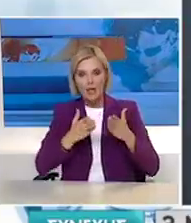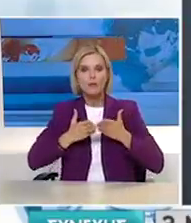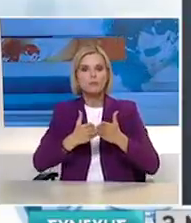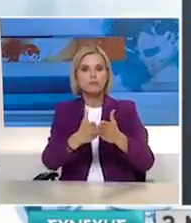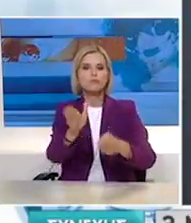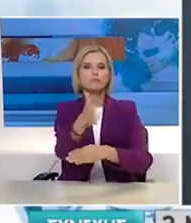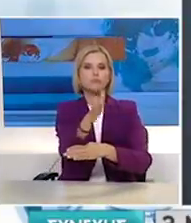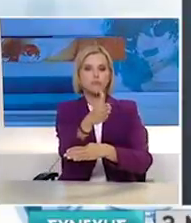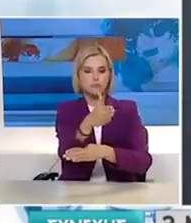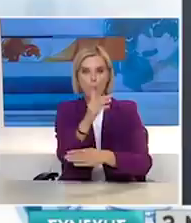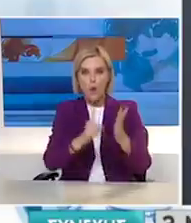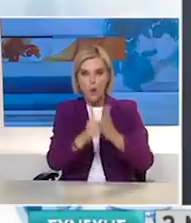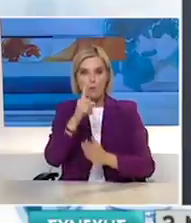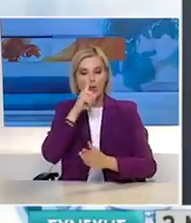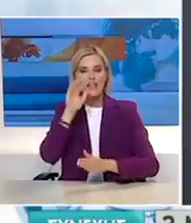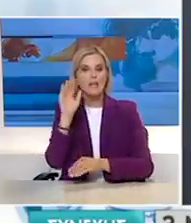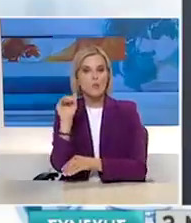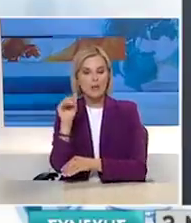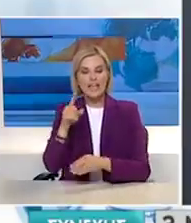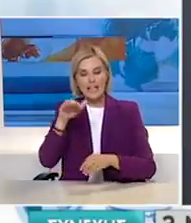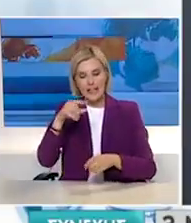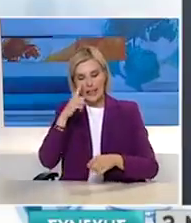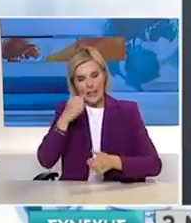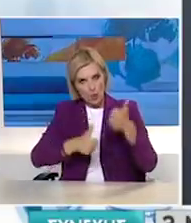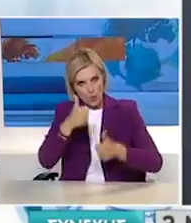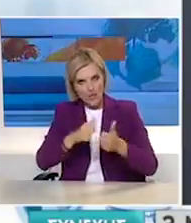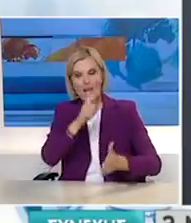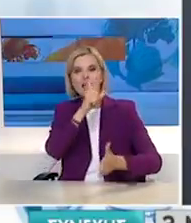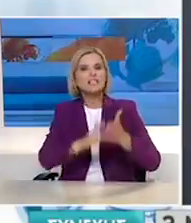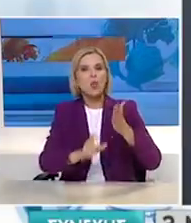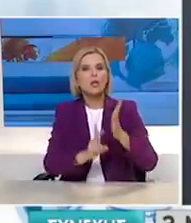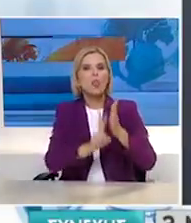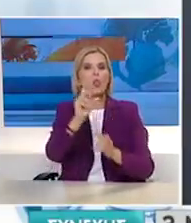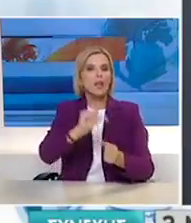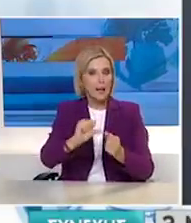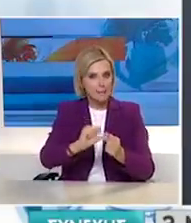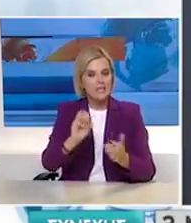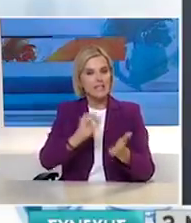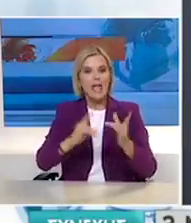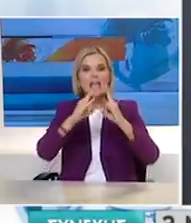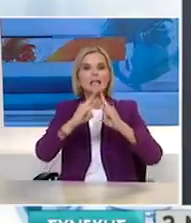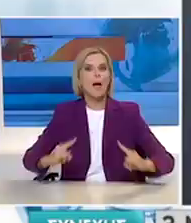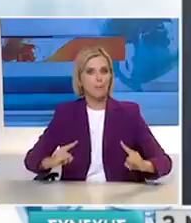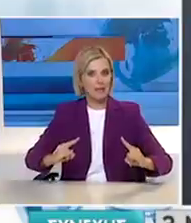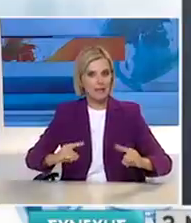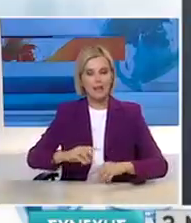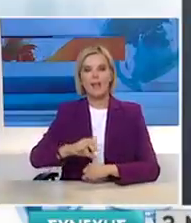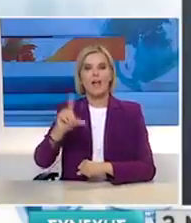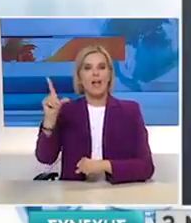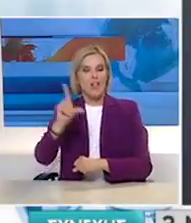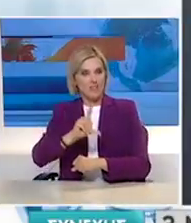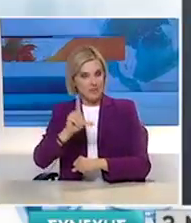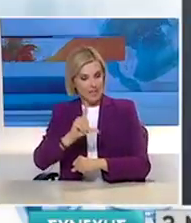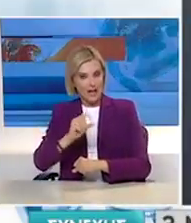ξενοδοχεία 12μηνης λειτουργίας και οι χώροι κατασκήνωσης, τα κάμπινγκ. Τη Δευτέρα 15 Ιουνίου ανοίγουν όλα τα υπόλοιπα καταλήμματα